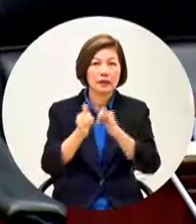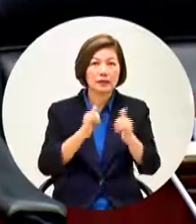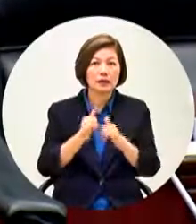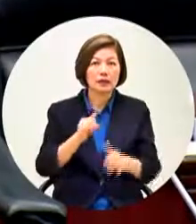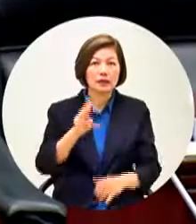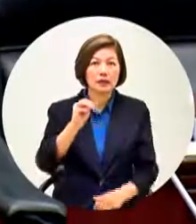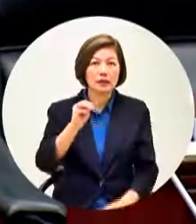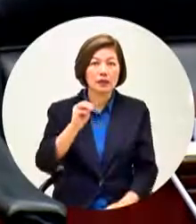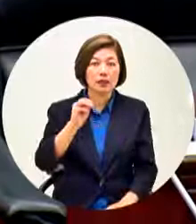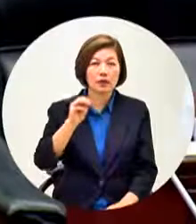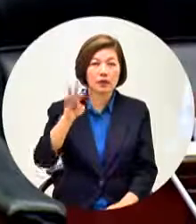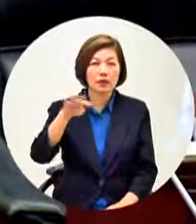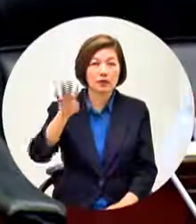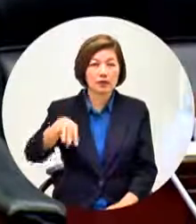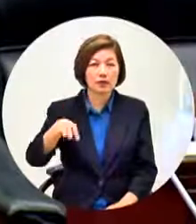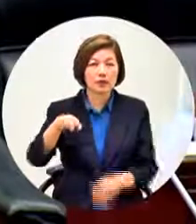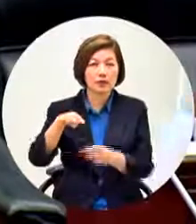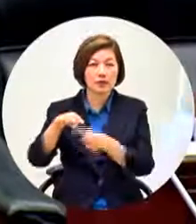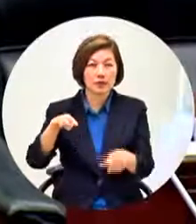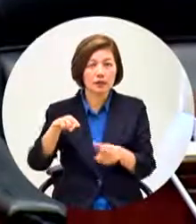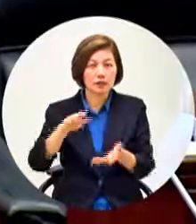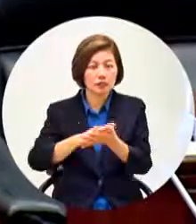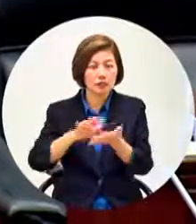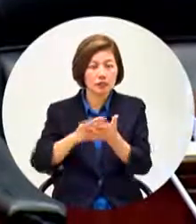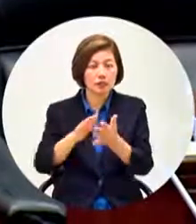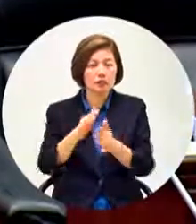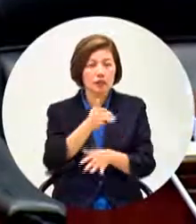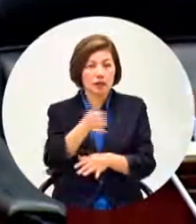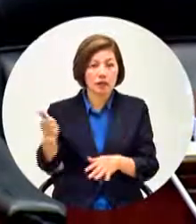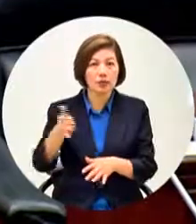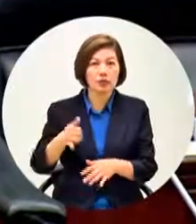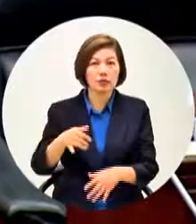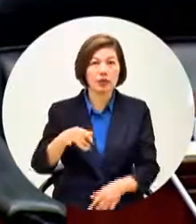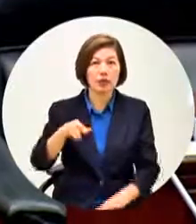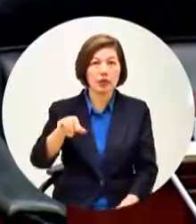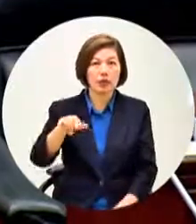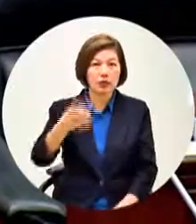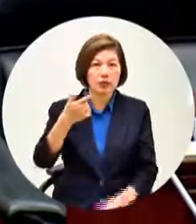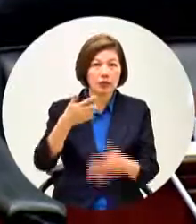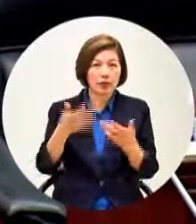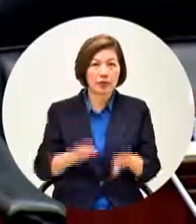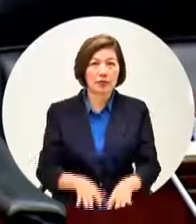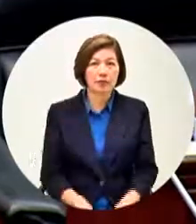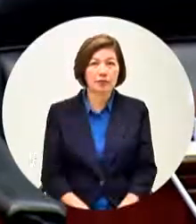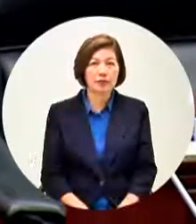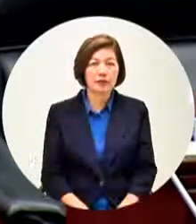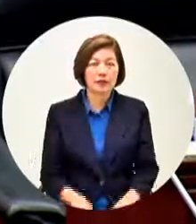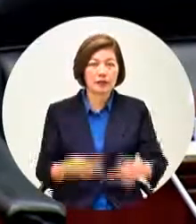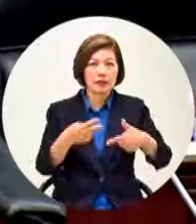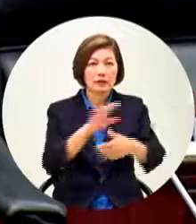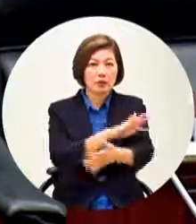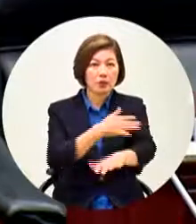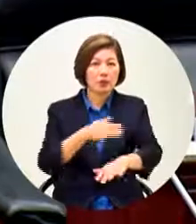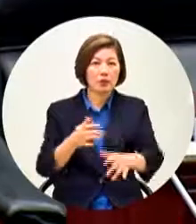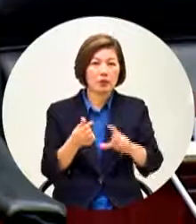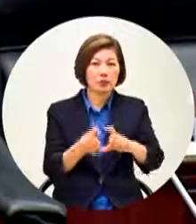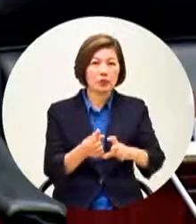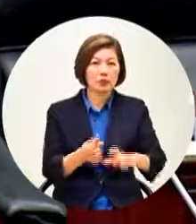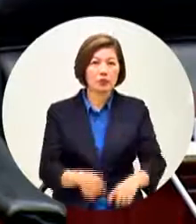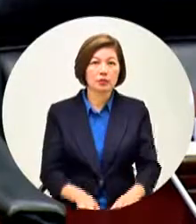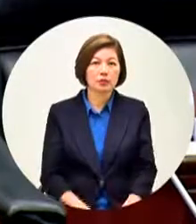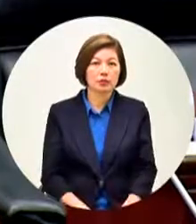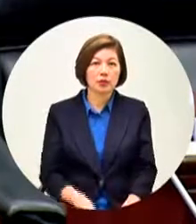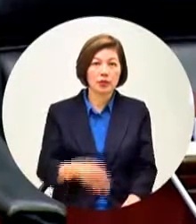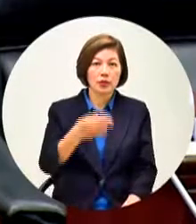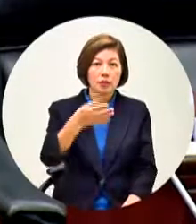34,000，伊有51个。阮林武区安德林武区有9,000+的，